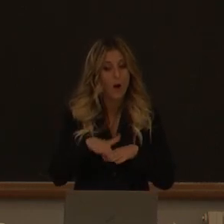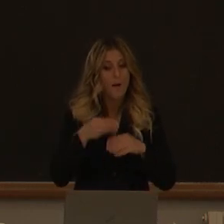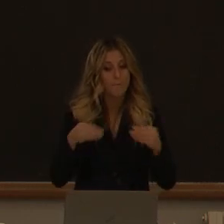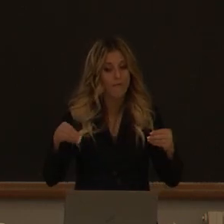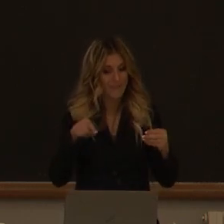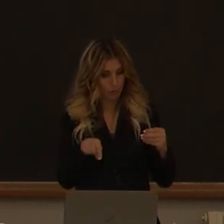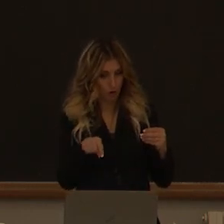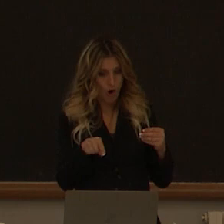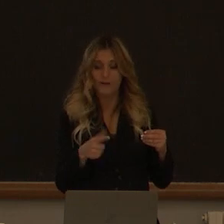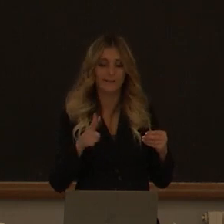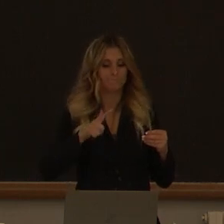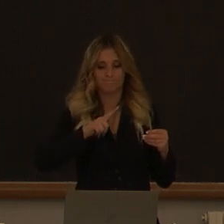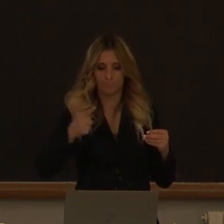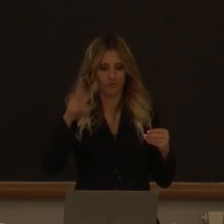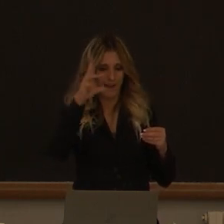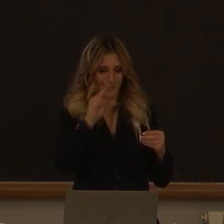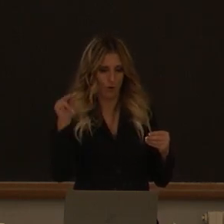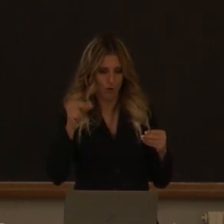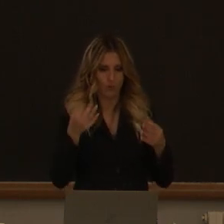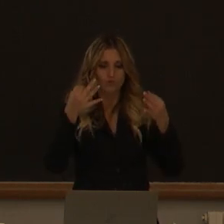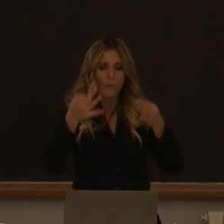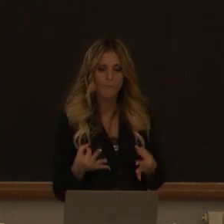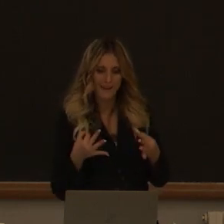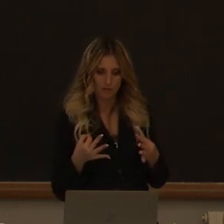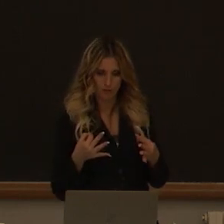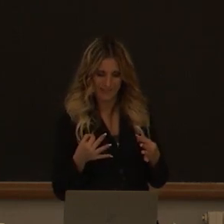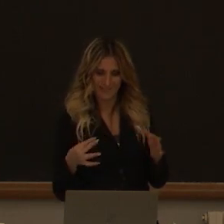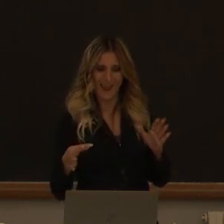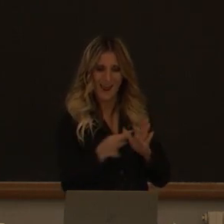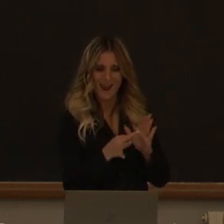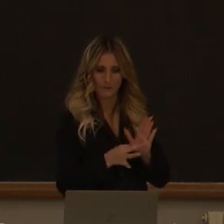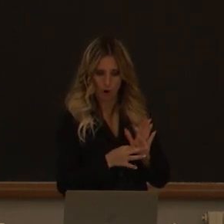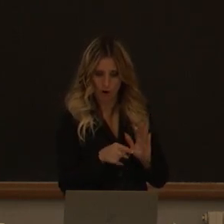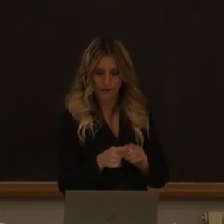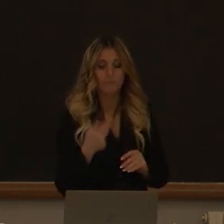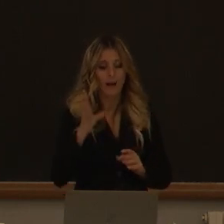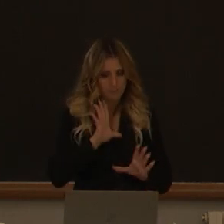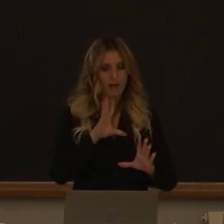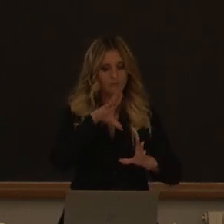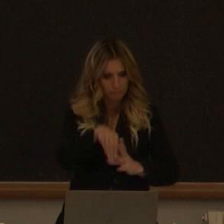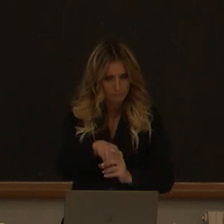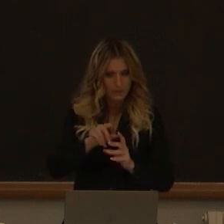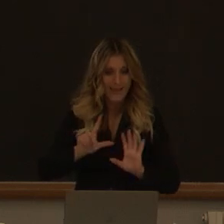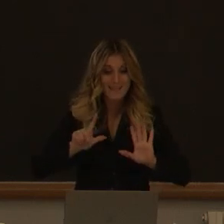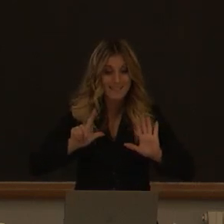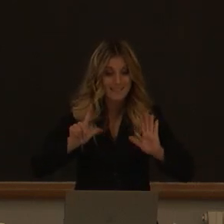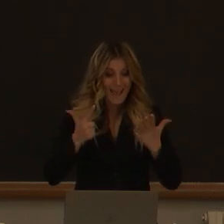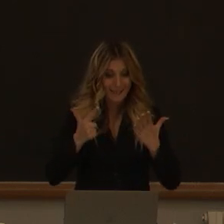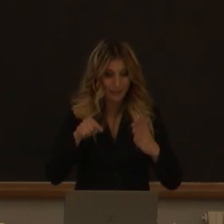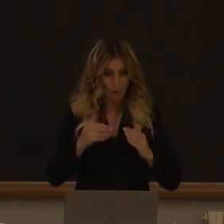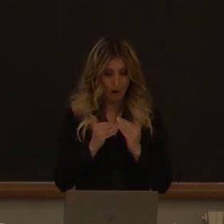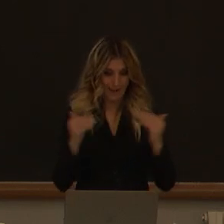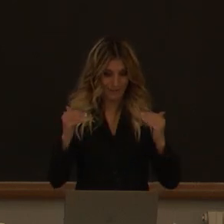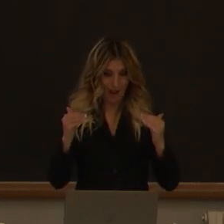regolata da nessuna specifica norma, in quanto poi rientra invece, diciamo, nel settimo livello del